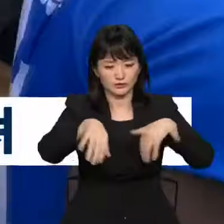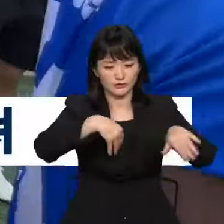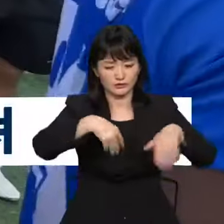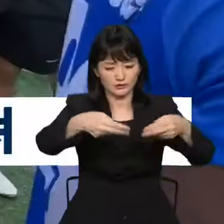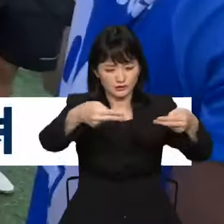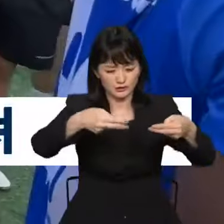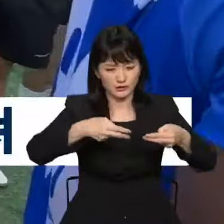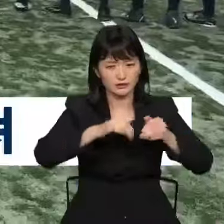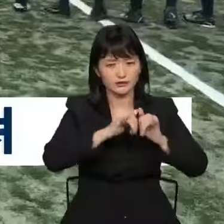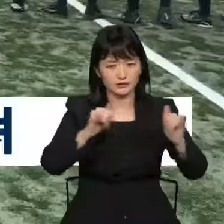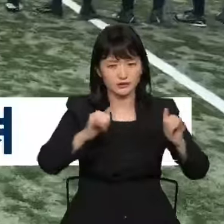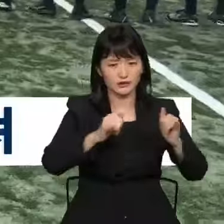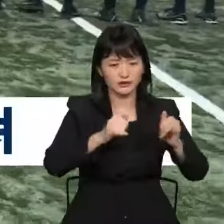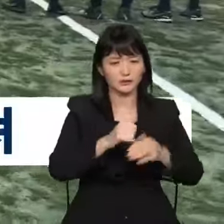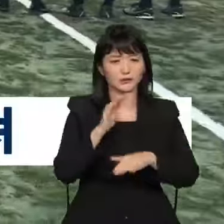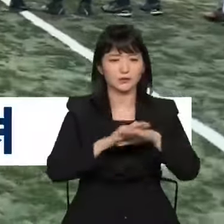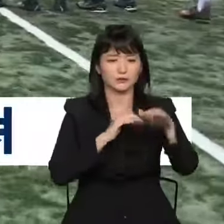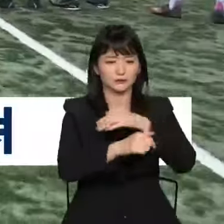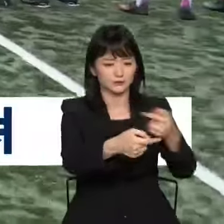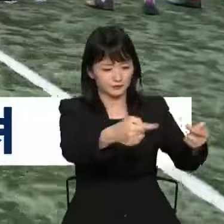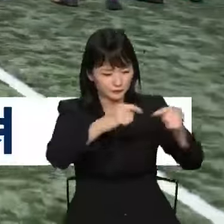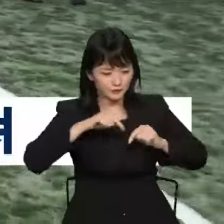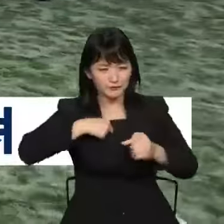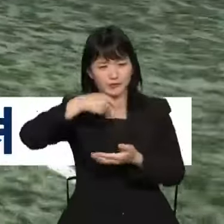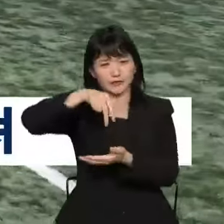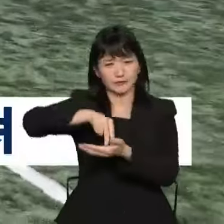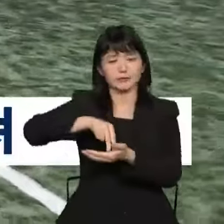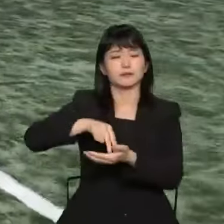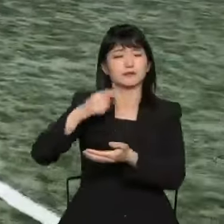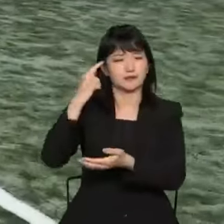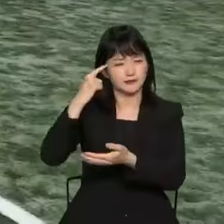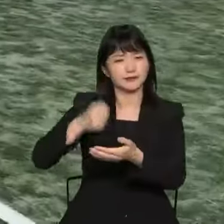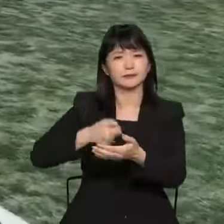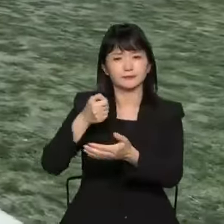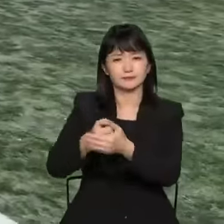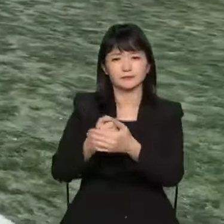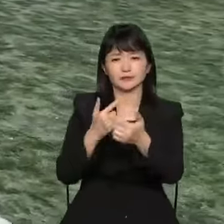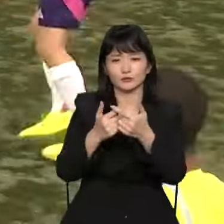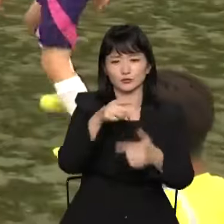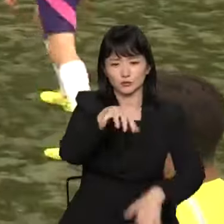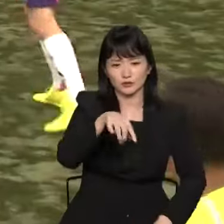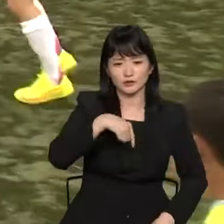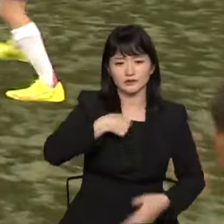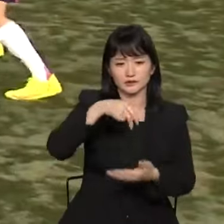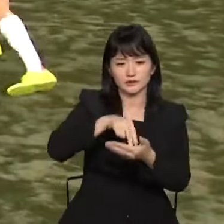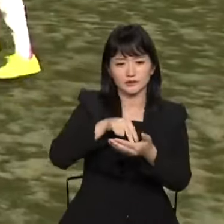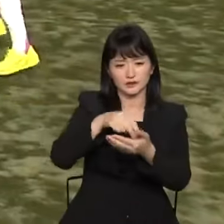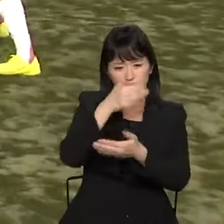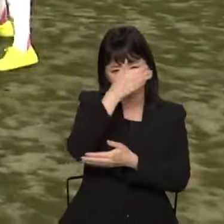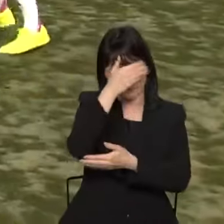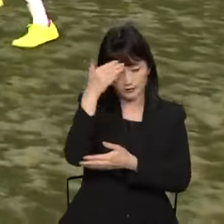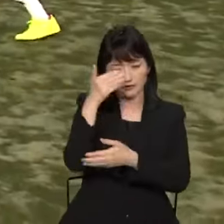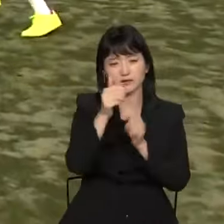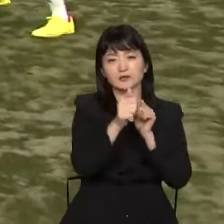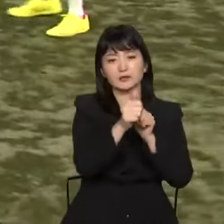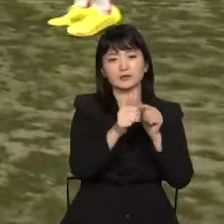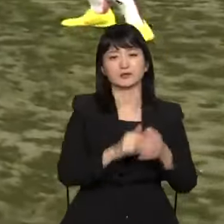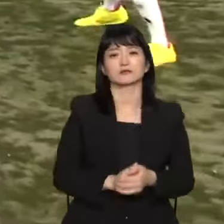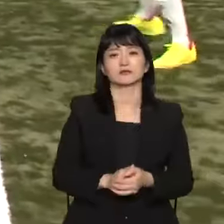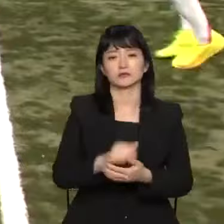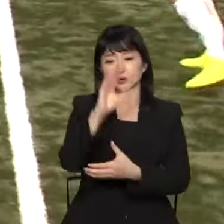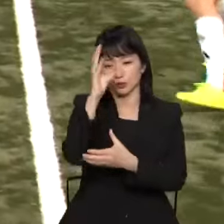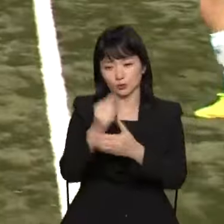출전해 축구 경기를 하고 자립 의지를 다집니다. 부산 지역의 한 자립준비 청년은 홈리스 월드컵을